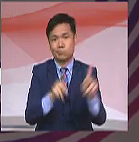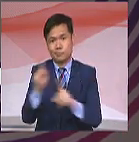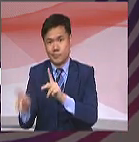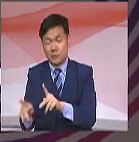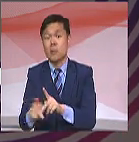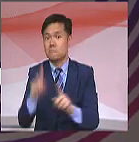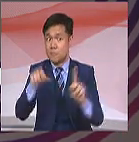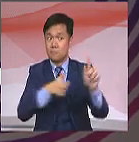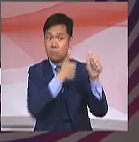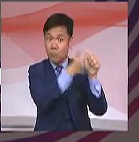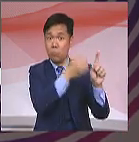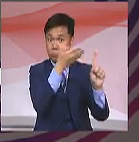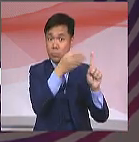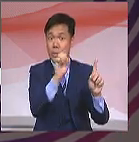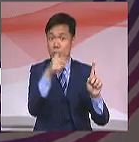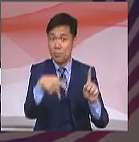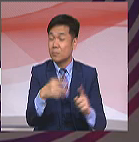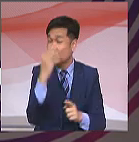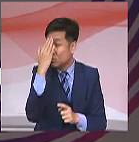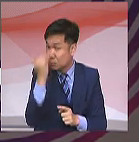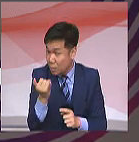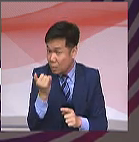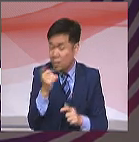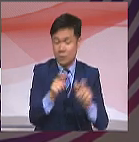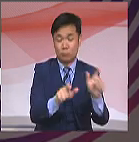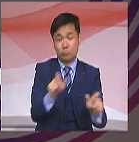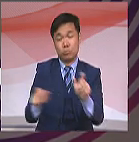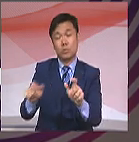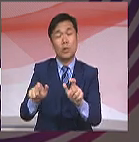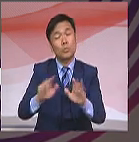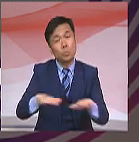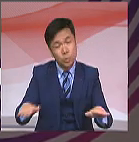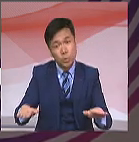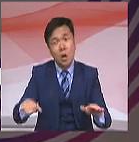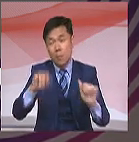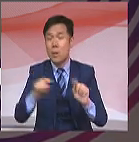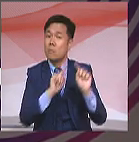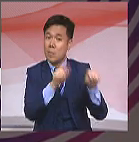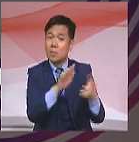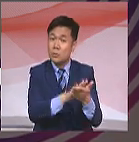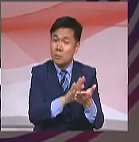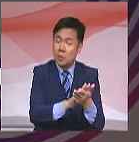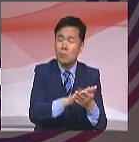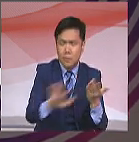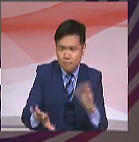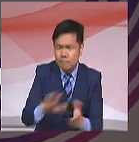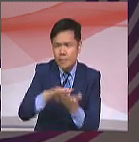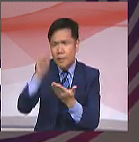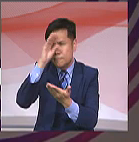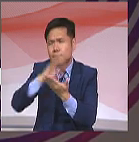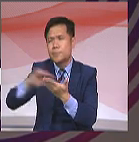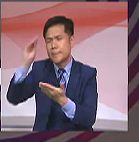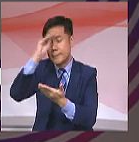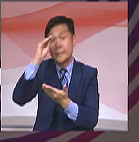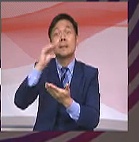bagi memastikan anak-anak kita dapat hadir ke sekolah, dapat meneruskan pembelajaran dalam